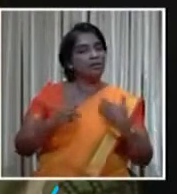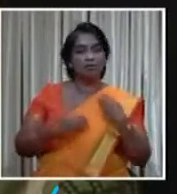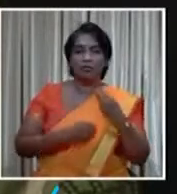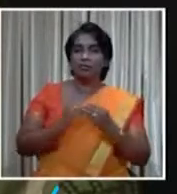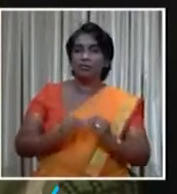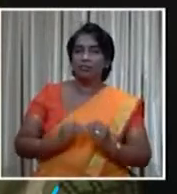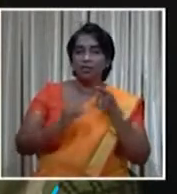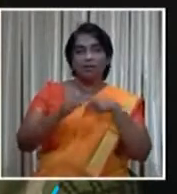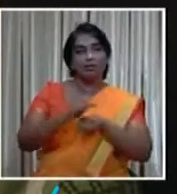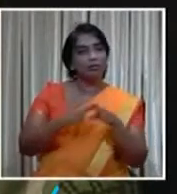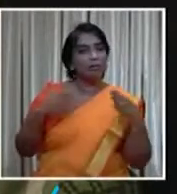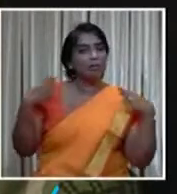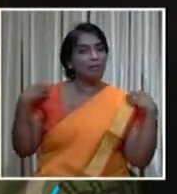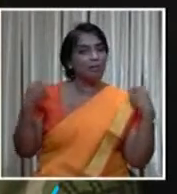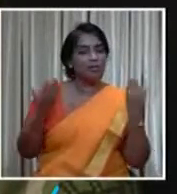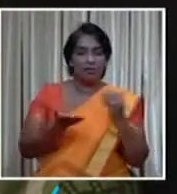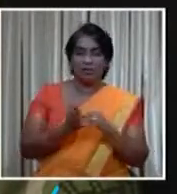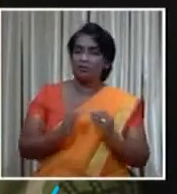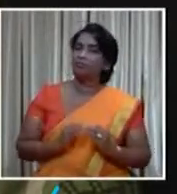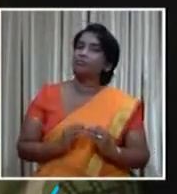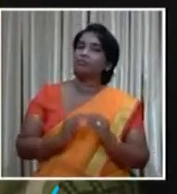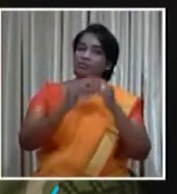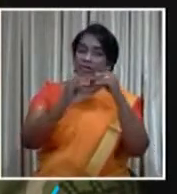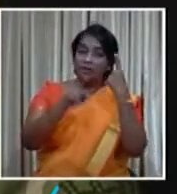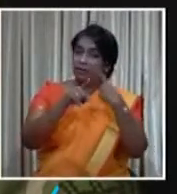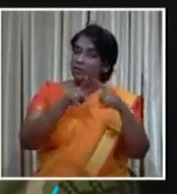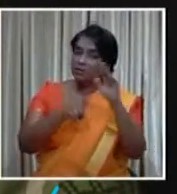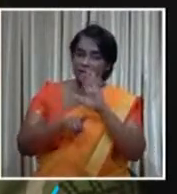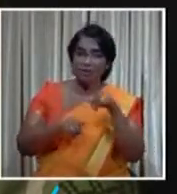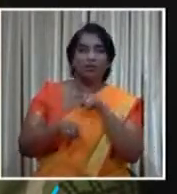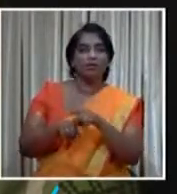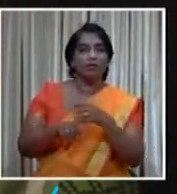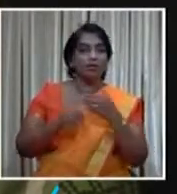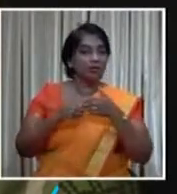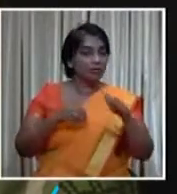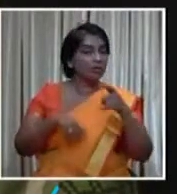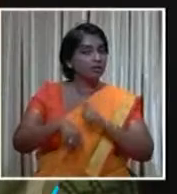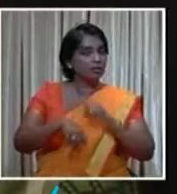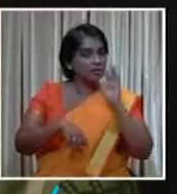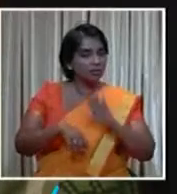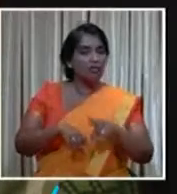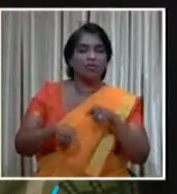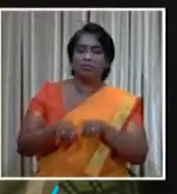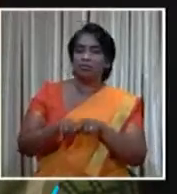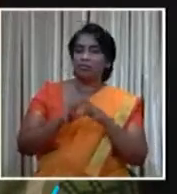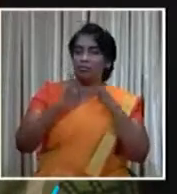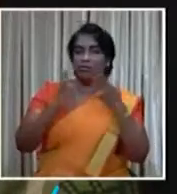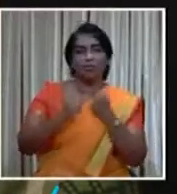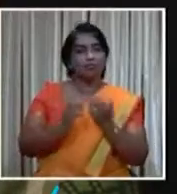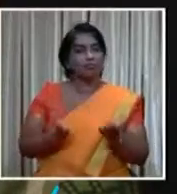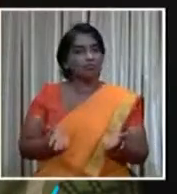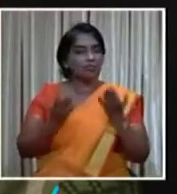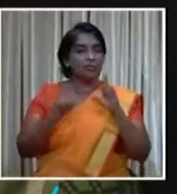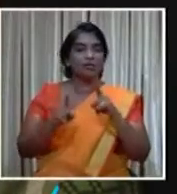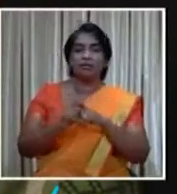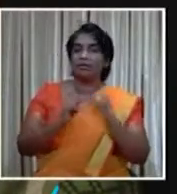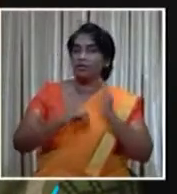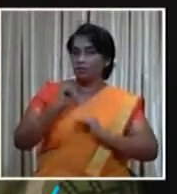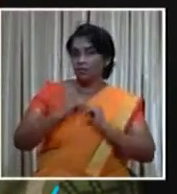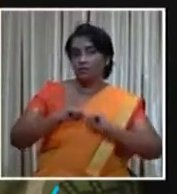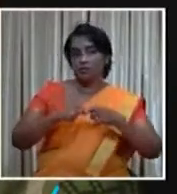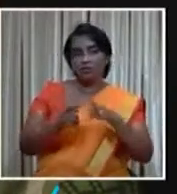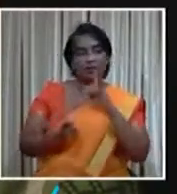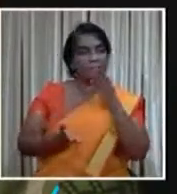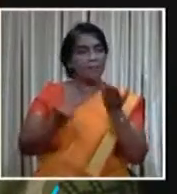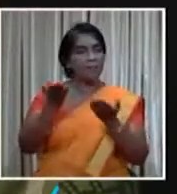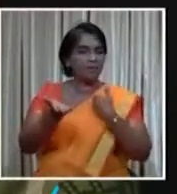සහ යටිතල පහසුකම් නැවත යථා තත්ත්වයට පත් කිරීම පමණක් නොව පැවති තත්ත්වයන්ටත් වඩා ඔසවා තැබීම සඳහා ගෙන ඇති